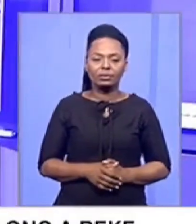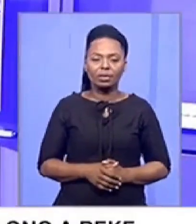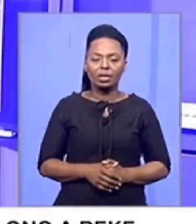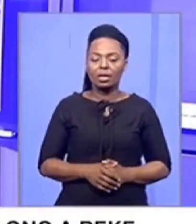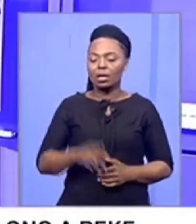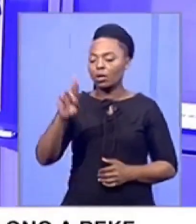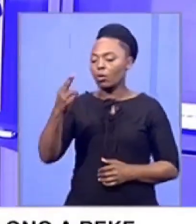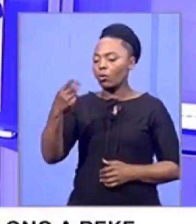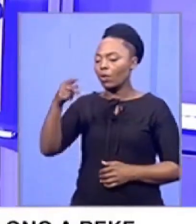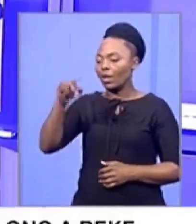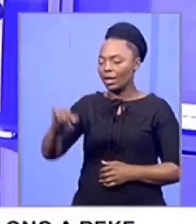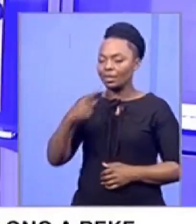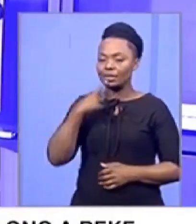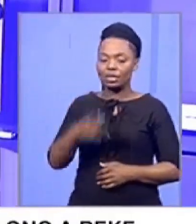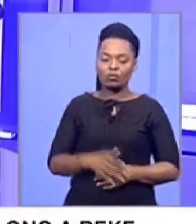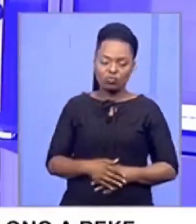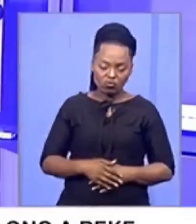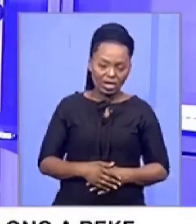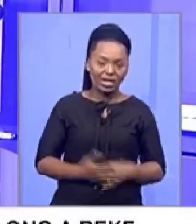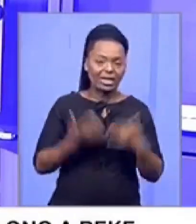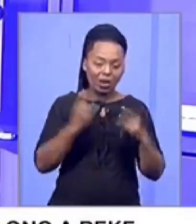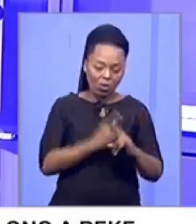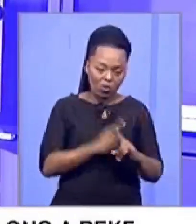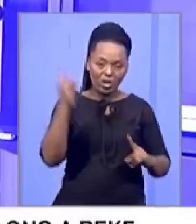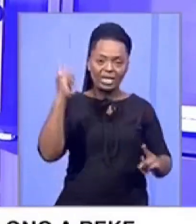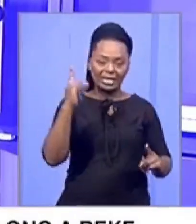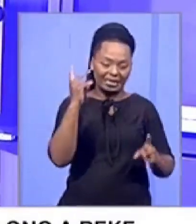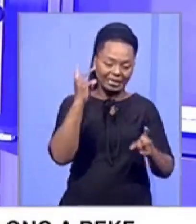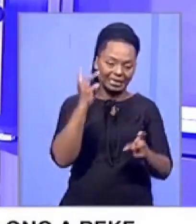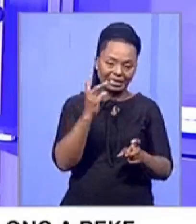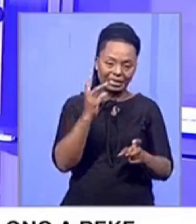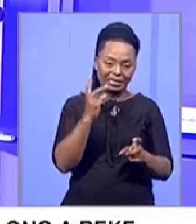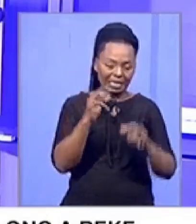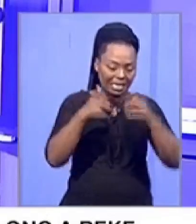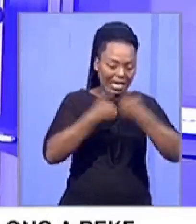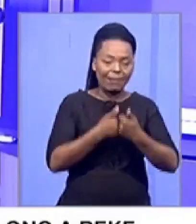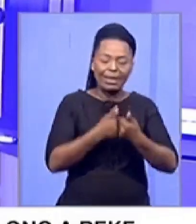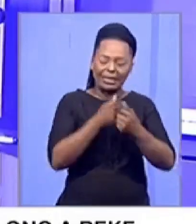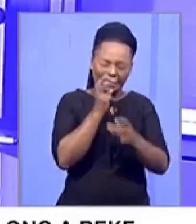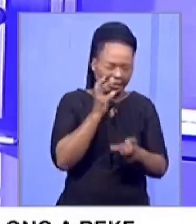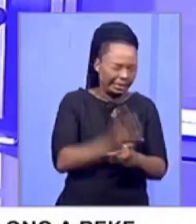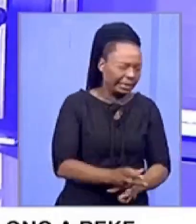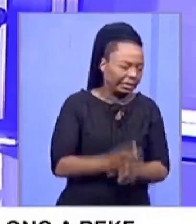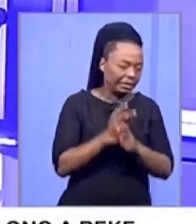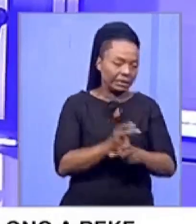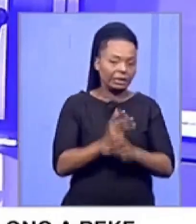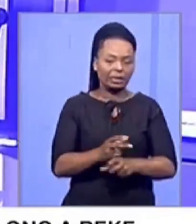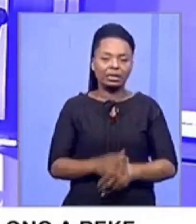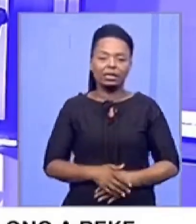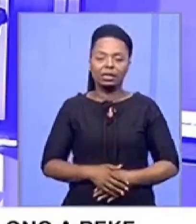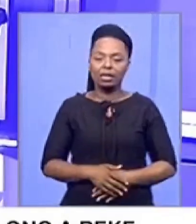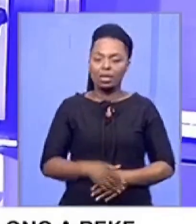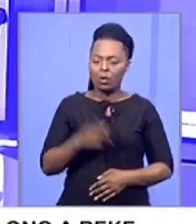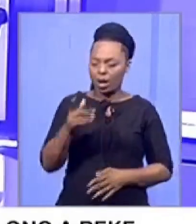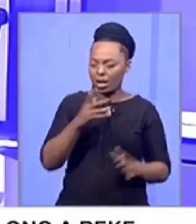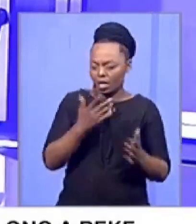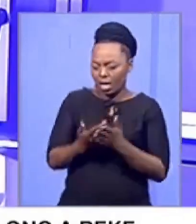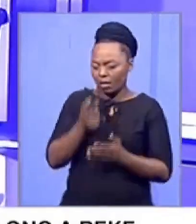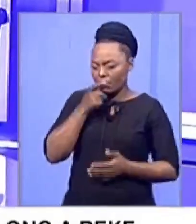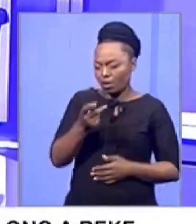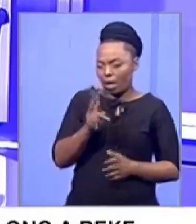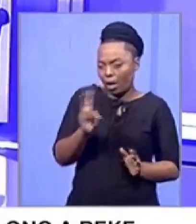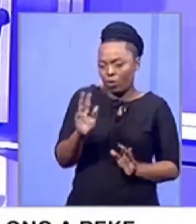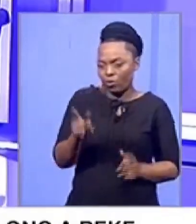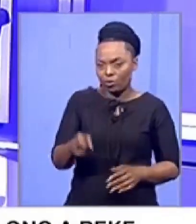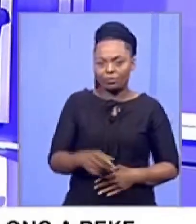Rulane ore ho hapa league ke mosebetsi o matla naheng efeng kapa efeng empa ne tsele bang winne ka o hlotse ka yona e ka re e bile